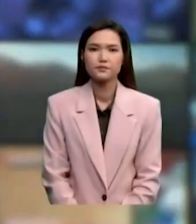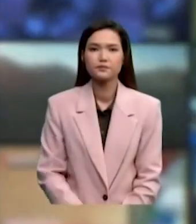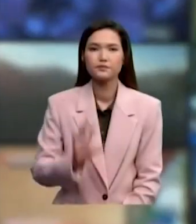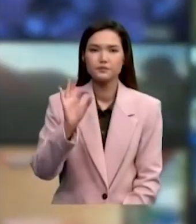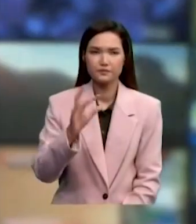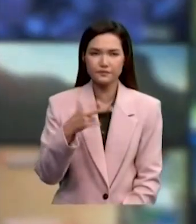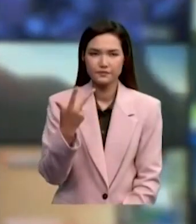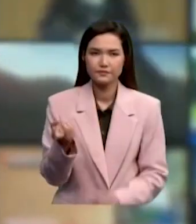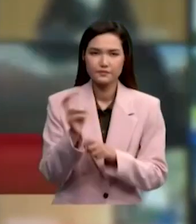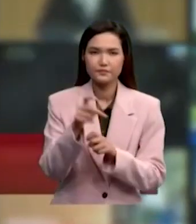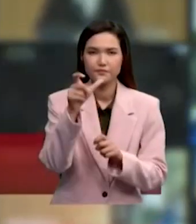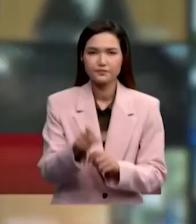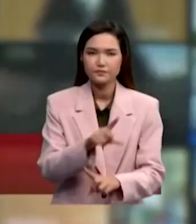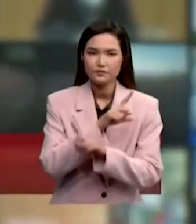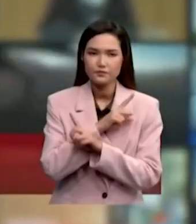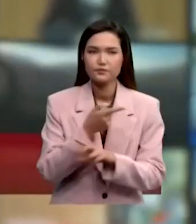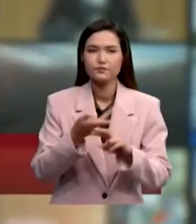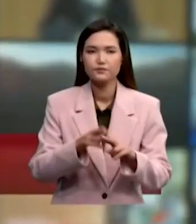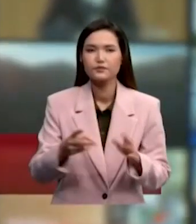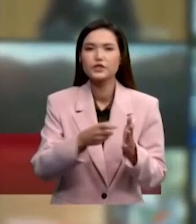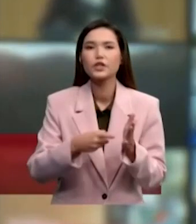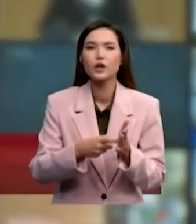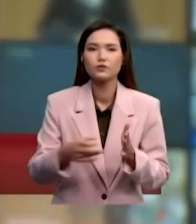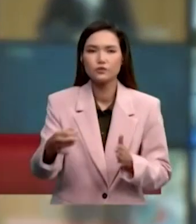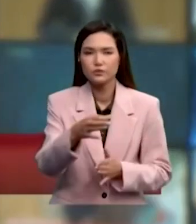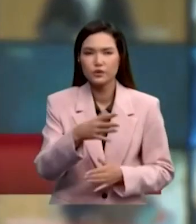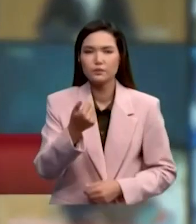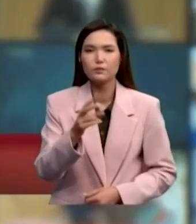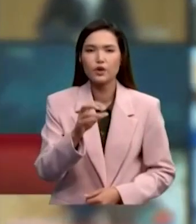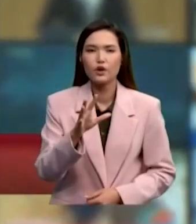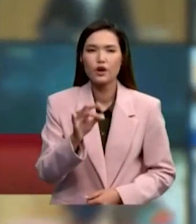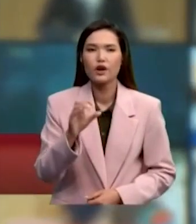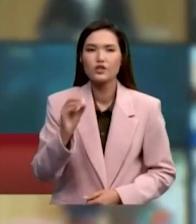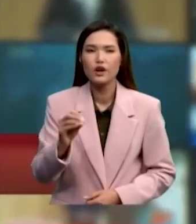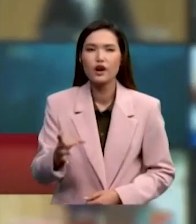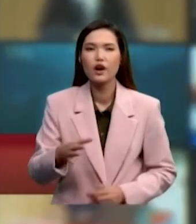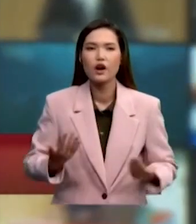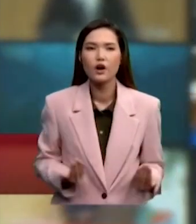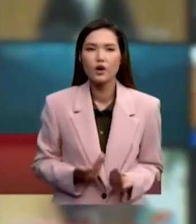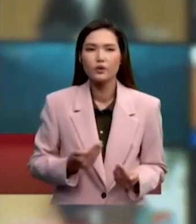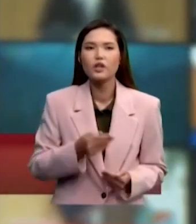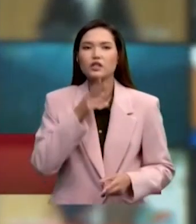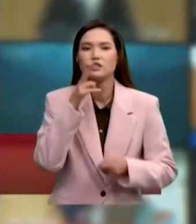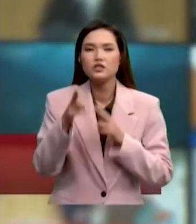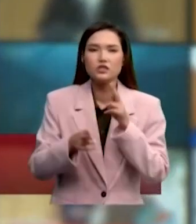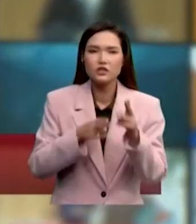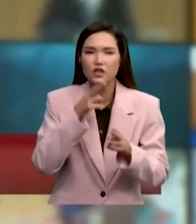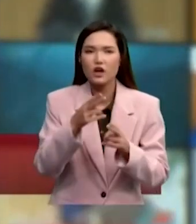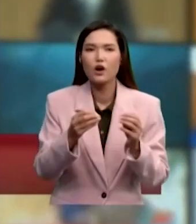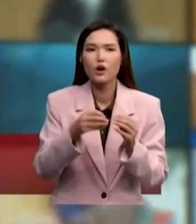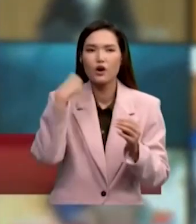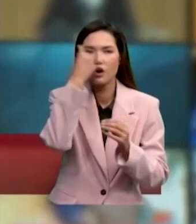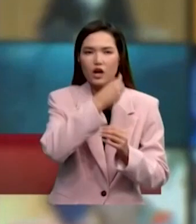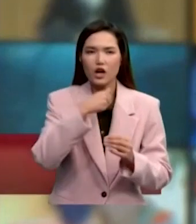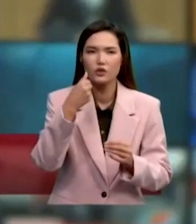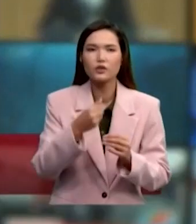Жедел жәрдем келгенше адам өлет. Бұл Қарағанды облысына қарасты Бұқар Жырау ауданы тұрғындарының жан айқайы. 10 жылдан бері жұрт